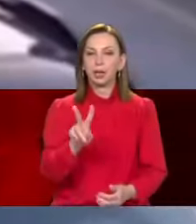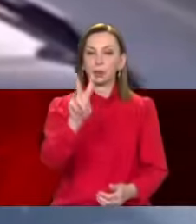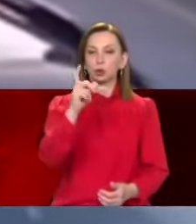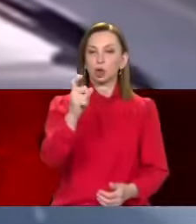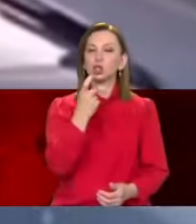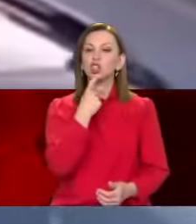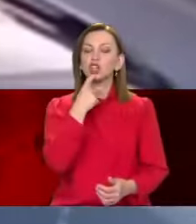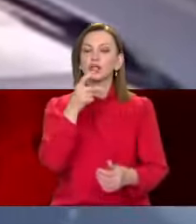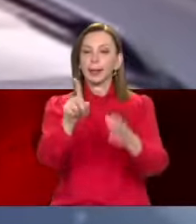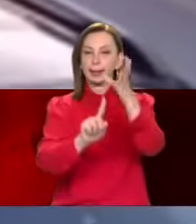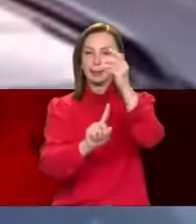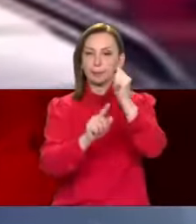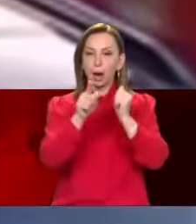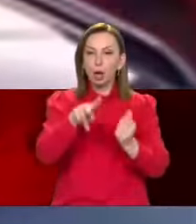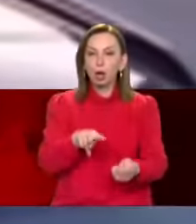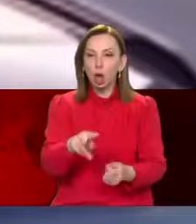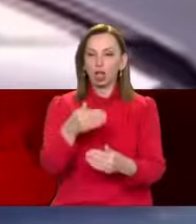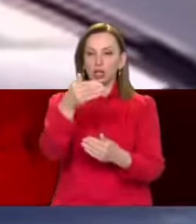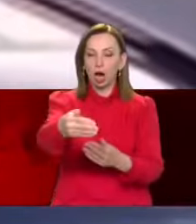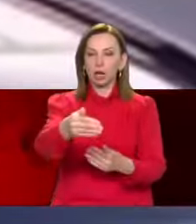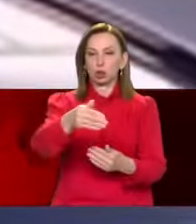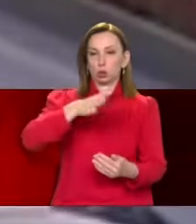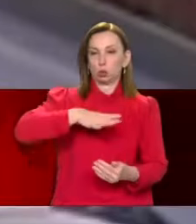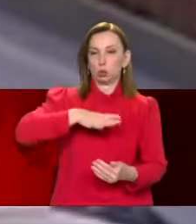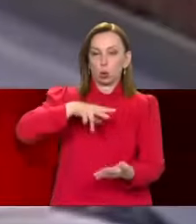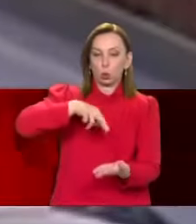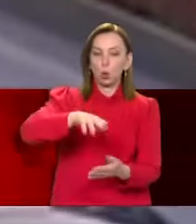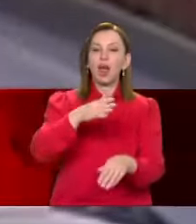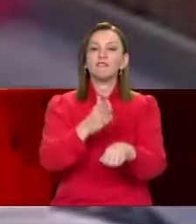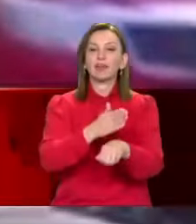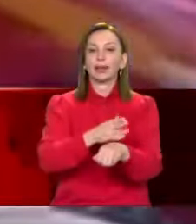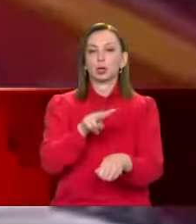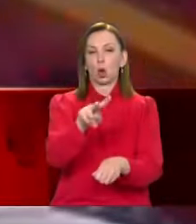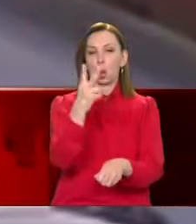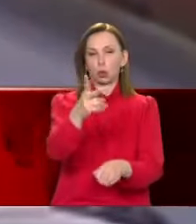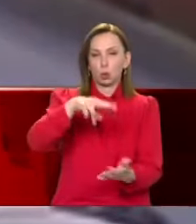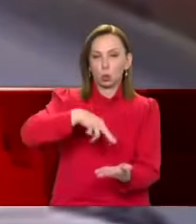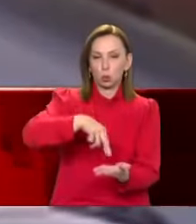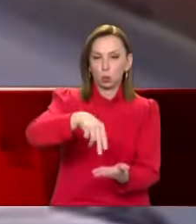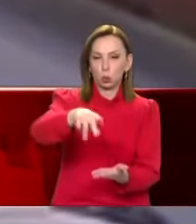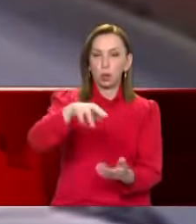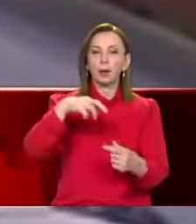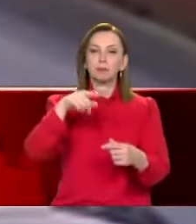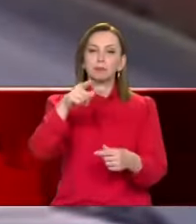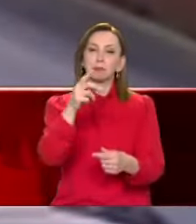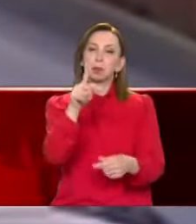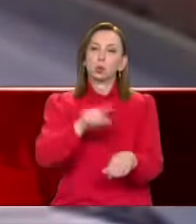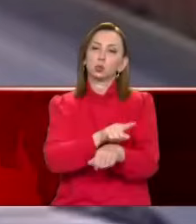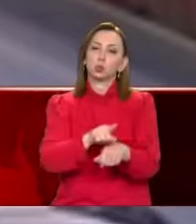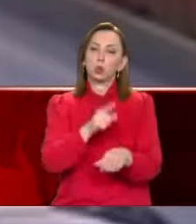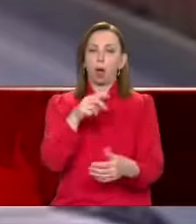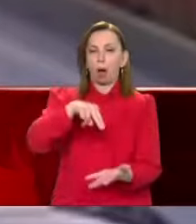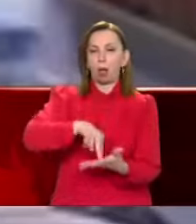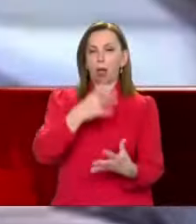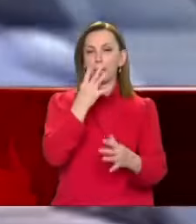79 yaşındaki İsmail Kahraman yolun karşısına geçmek için yaya geçidinde ilerliyordu. Refüje geldi, bir süre bekledi.